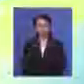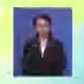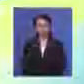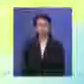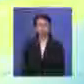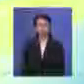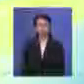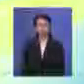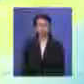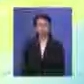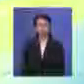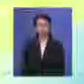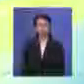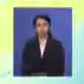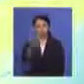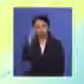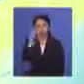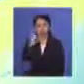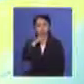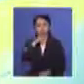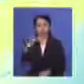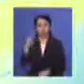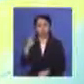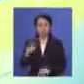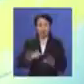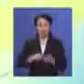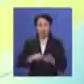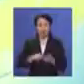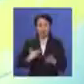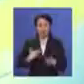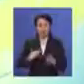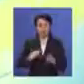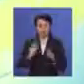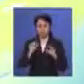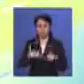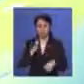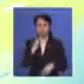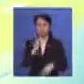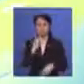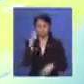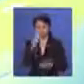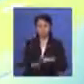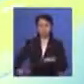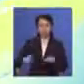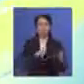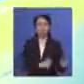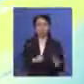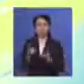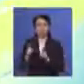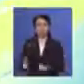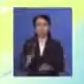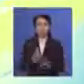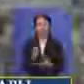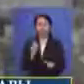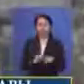Осы және өзге де ақпараттар жайлы толығырақ. Қазақстан ресейлік вакцинаны сатып алмауы да мүмкін. Екі ел арасында жасалған келісім тексерудің